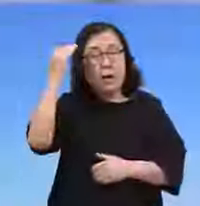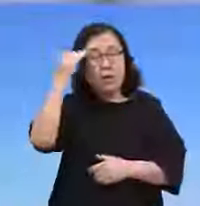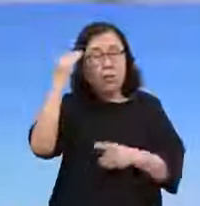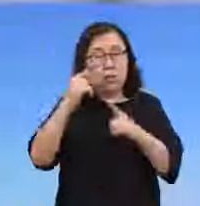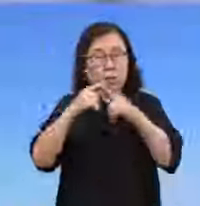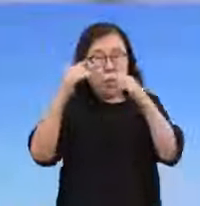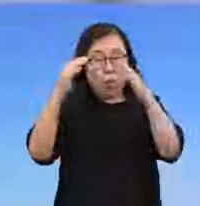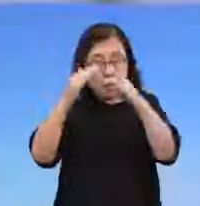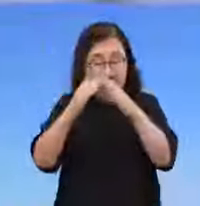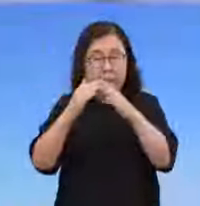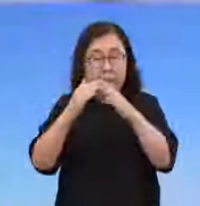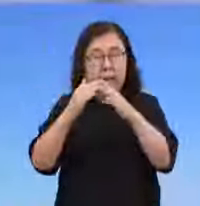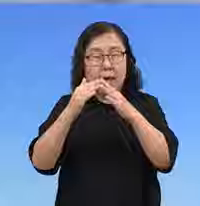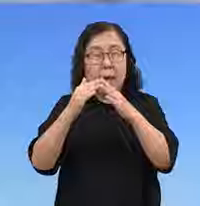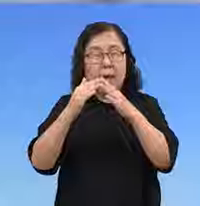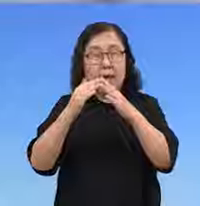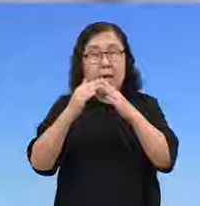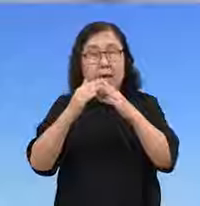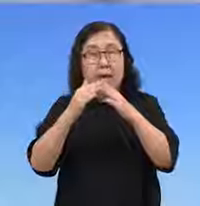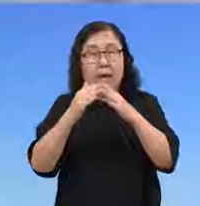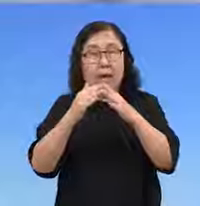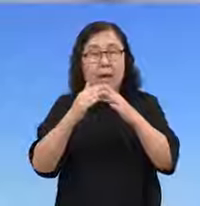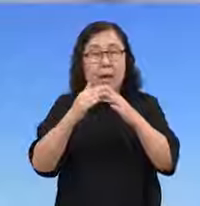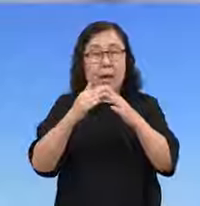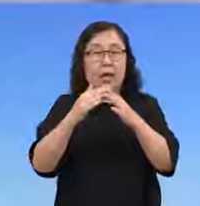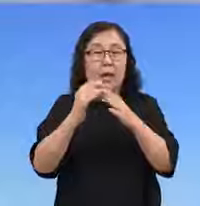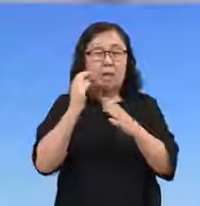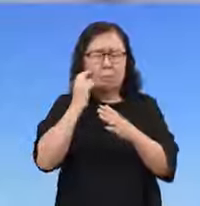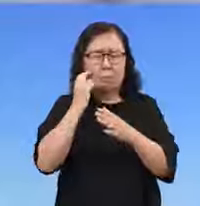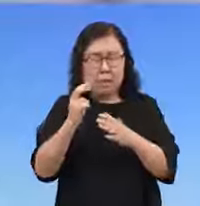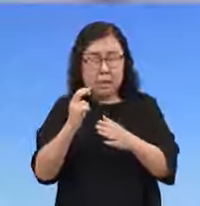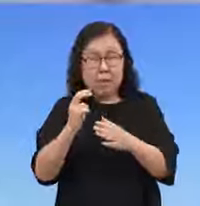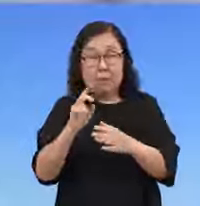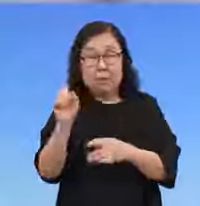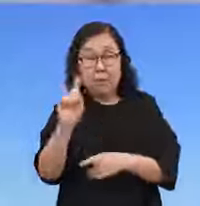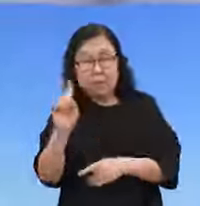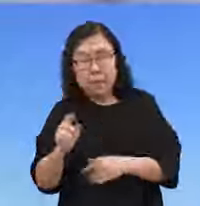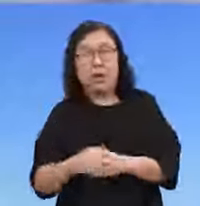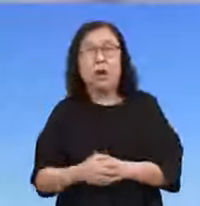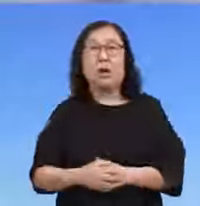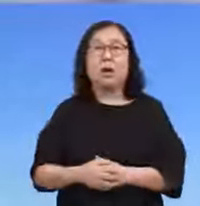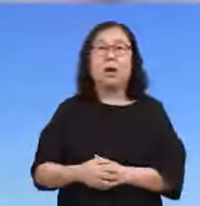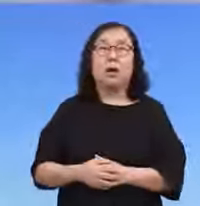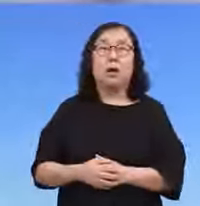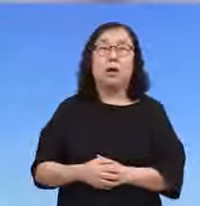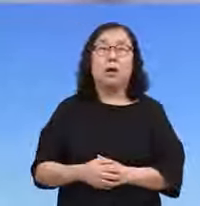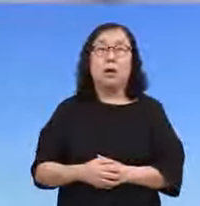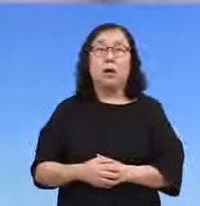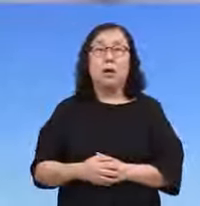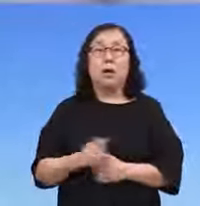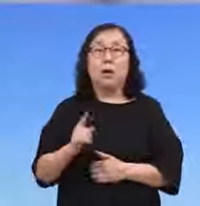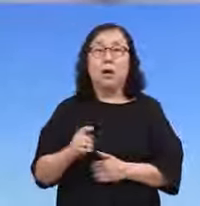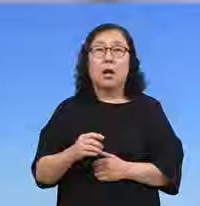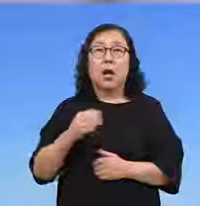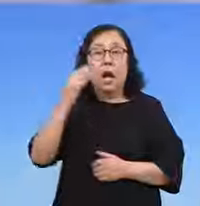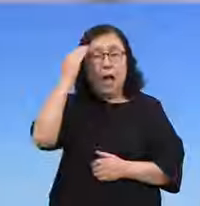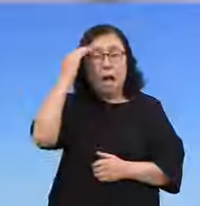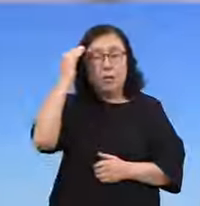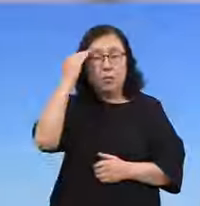지금 하나님께서 성경에 분명히 그 사실을 명시했는데 이거를 지금 가볍게 여겨가지고,